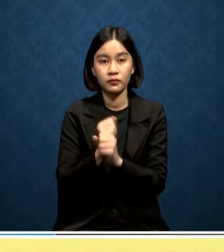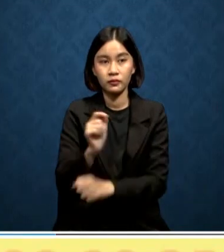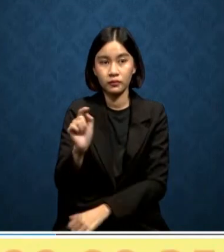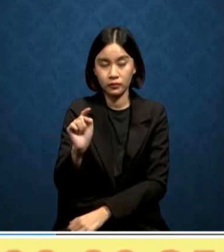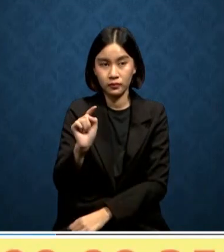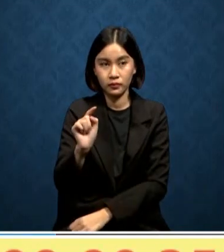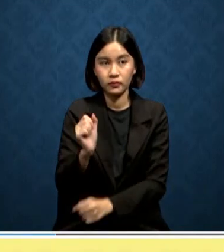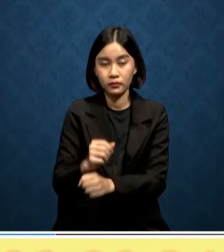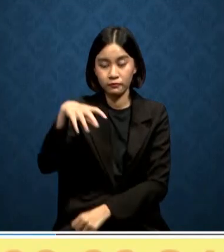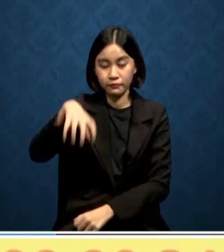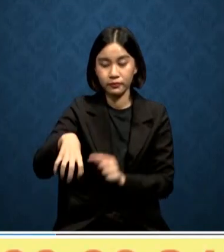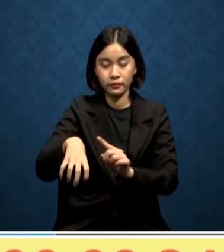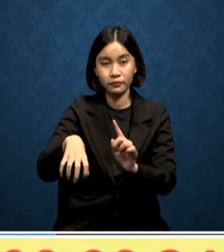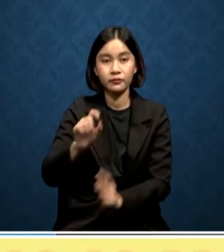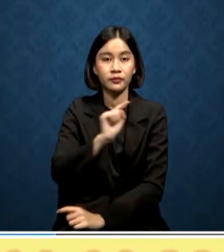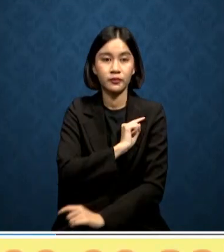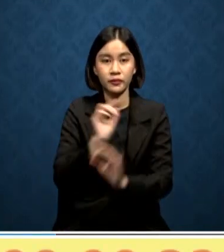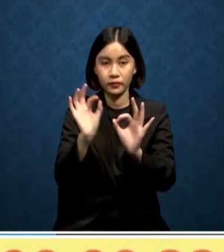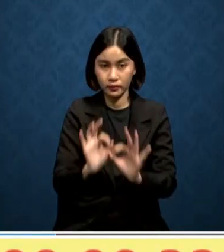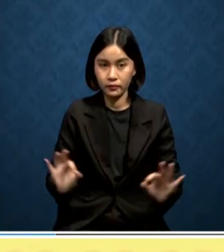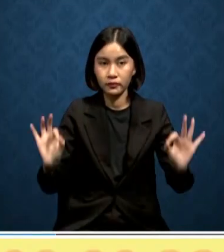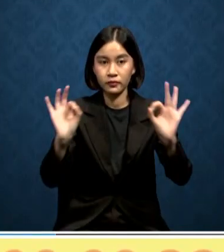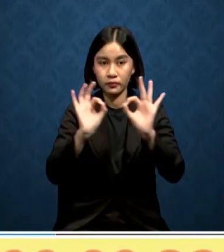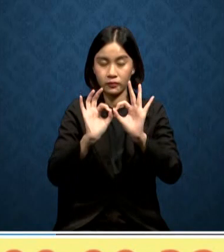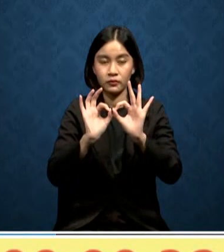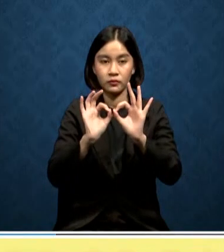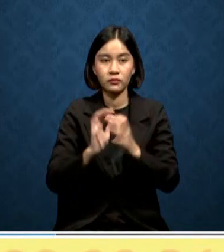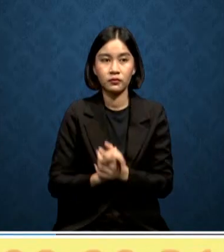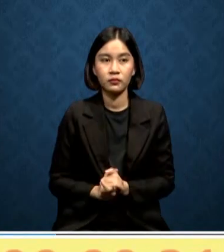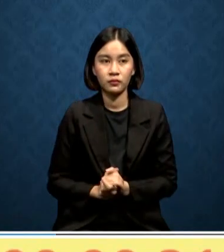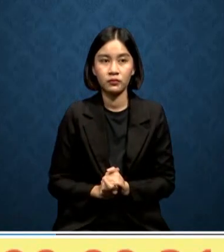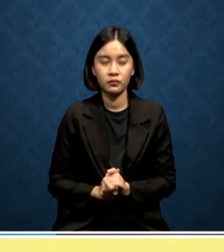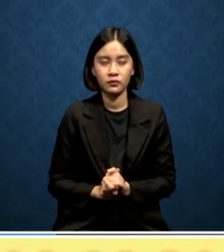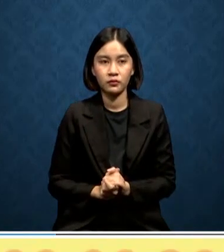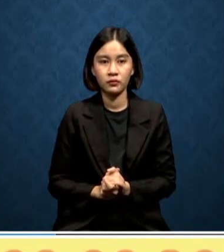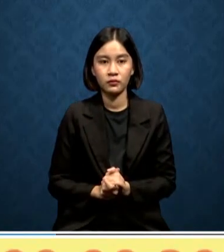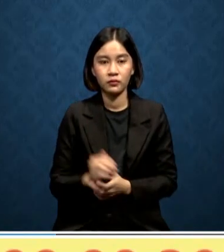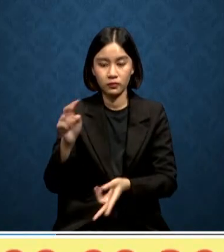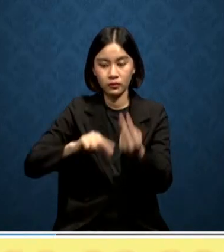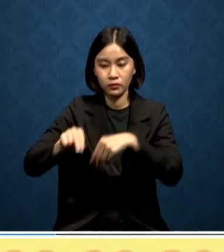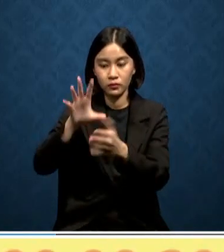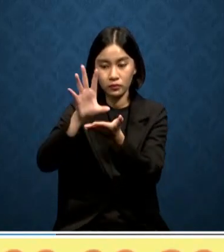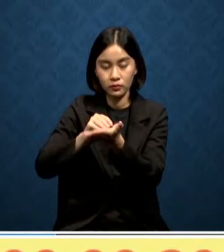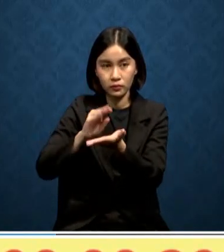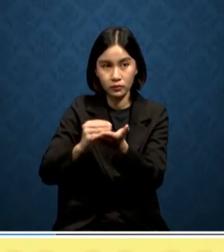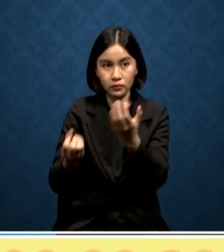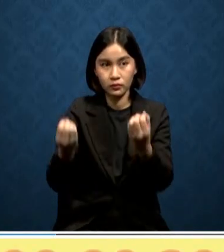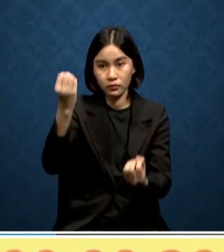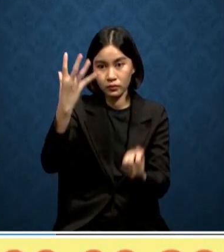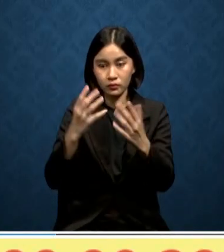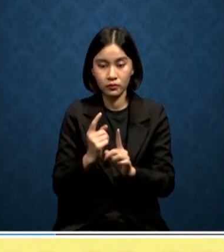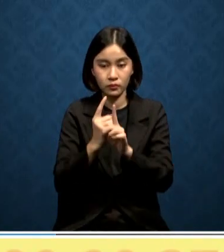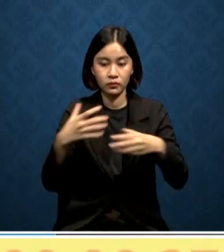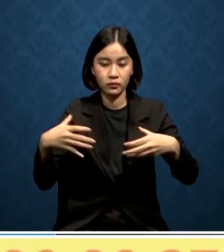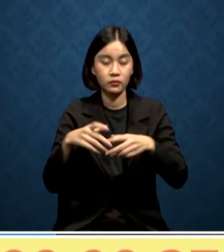ที่หน่วยงานนี้มีบทบาทสำคัญนะครับโดยเฉพาะอย่างยิ่งการสำรวจพื้นที่ตามคณะอนุ